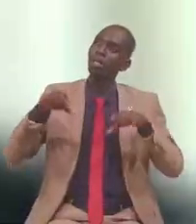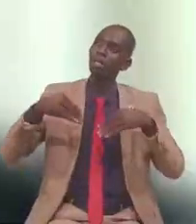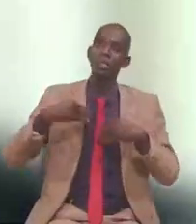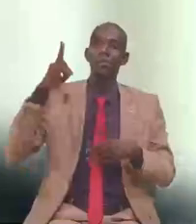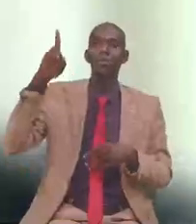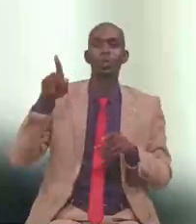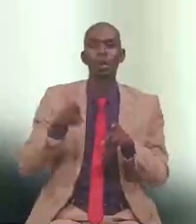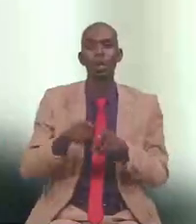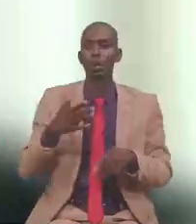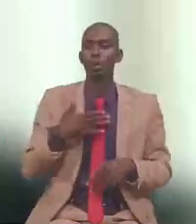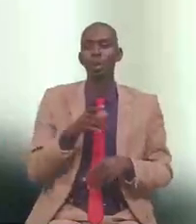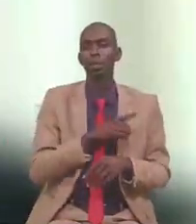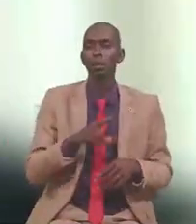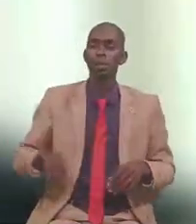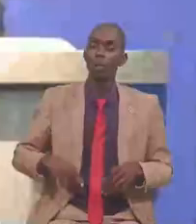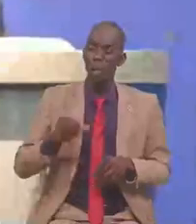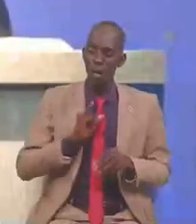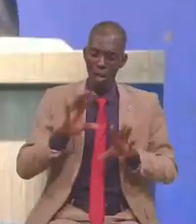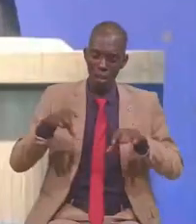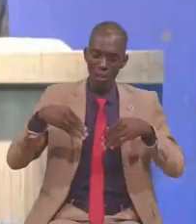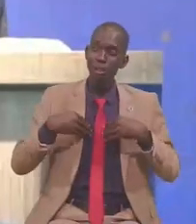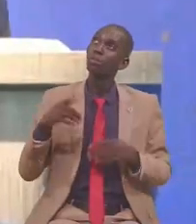je te déclare en tant que mon Sauveur.